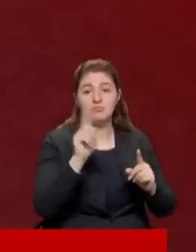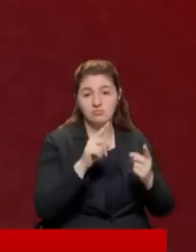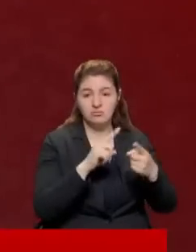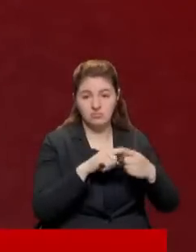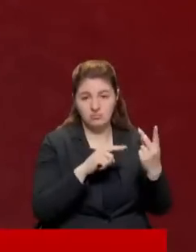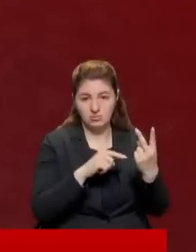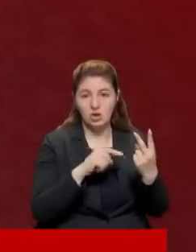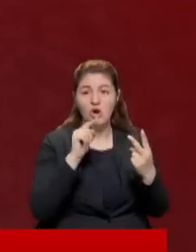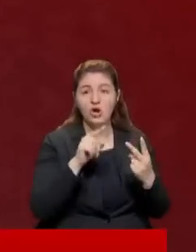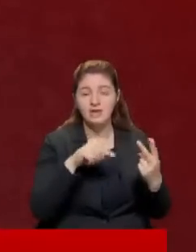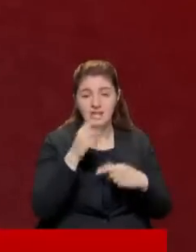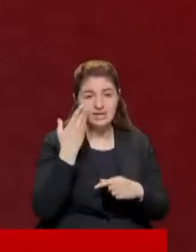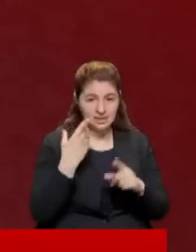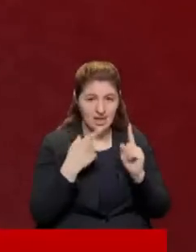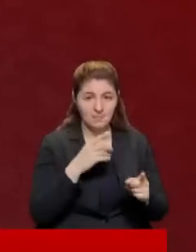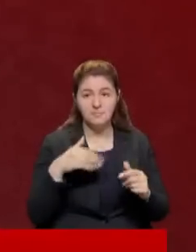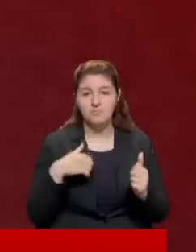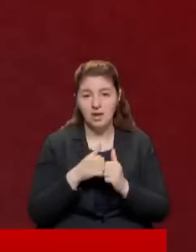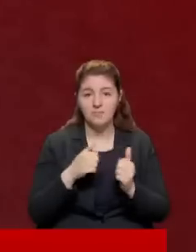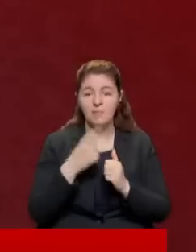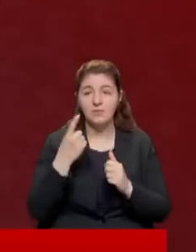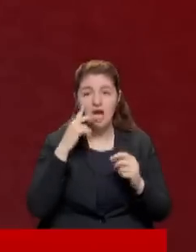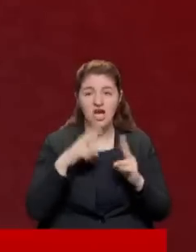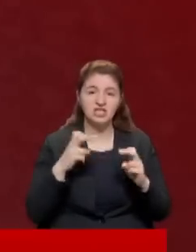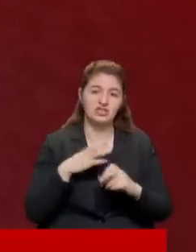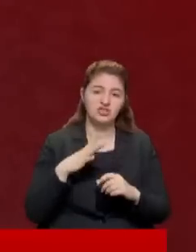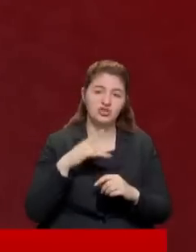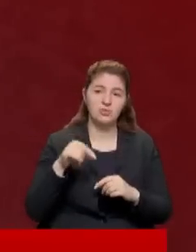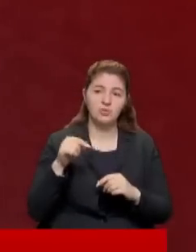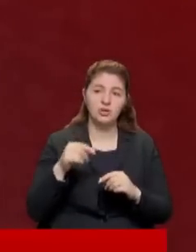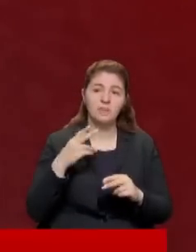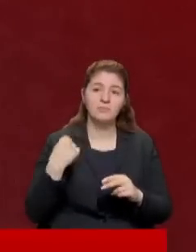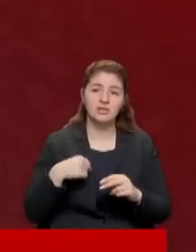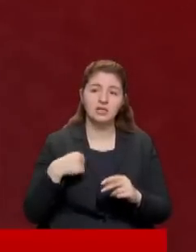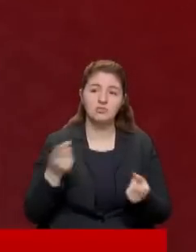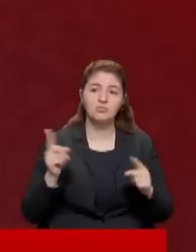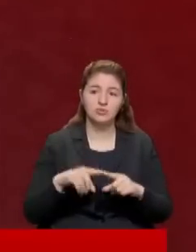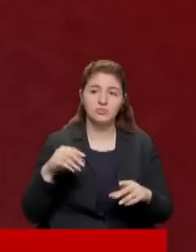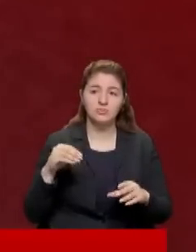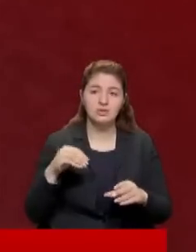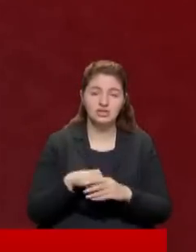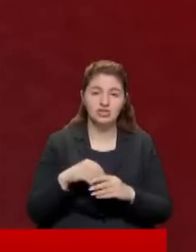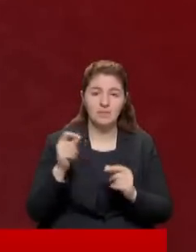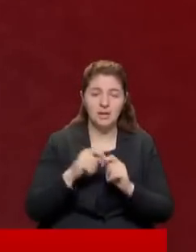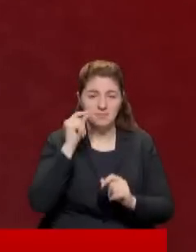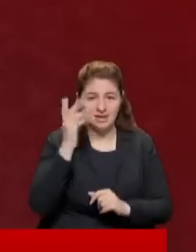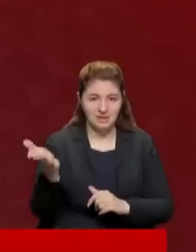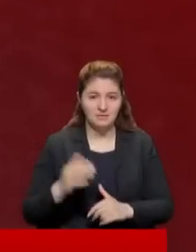peşe onları izleyelim birlikte. Bir analiz isteyeceğim bugünkü pazartesi buluşmamızda Bekir